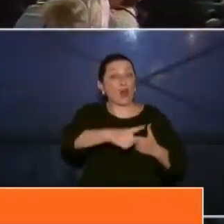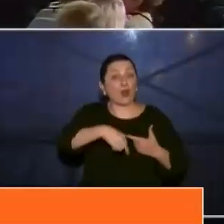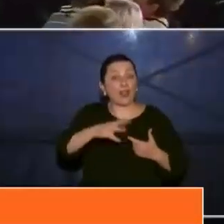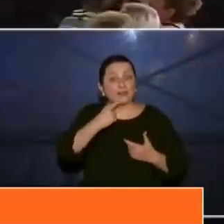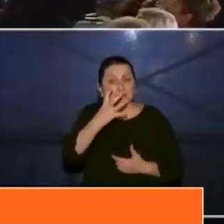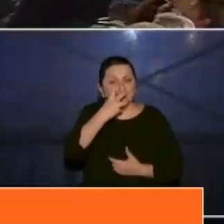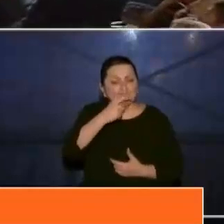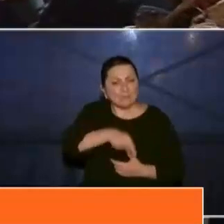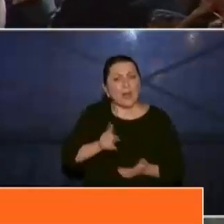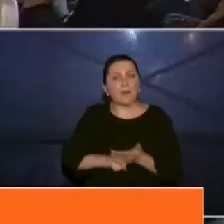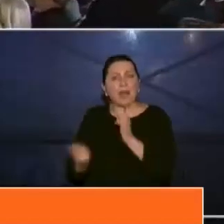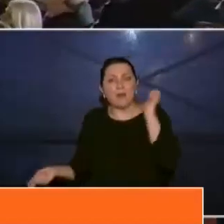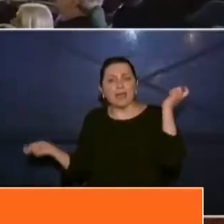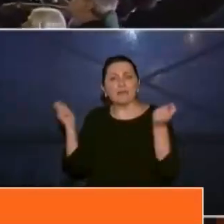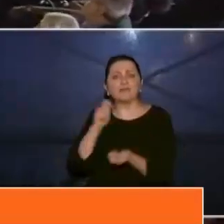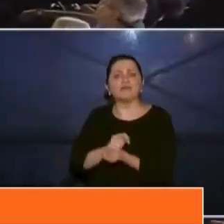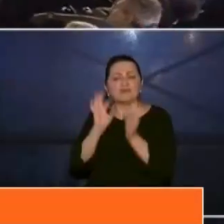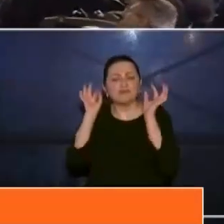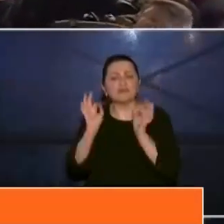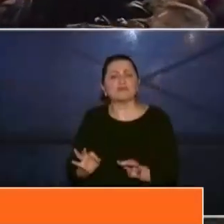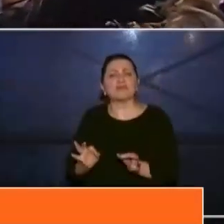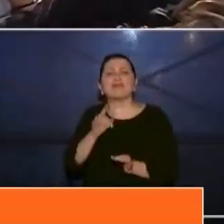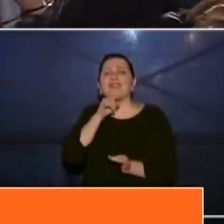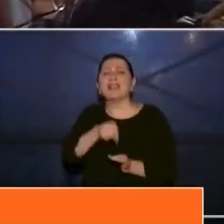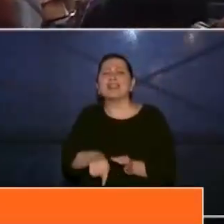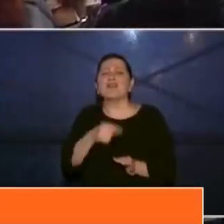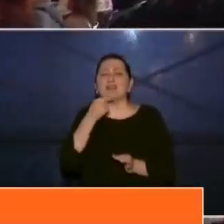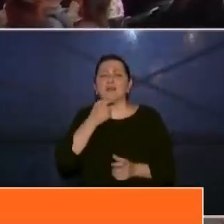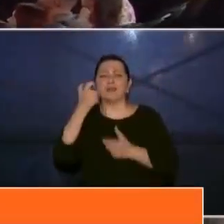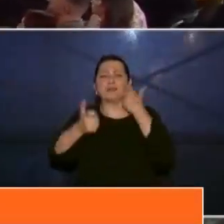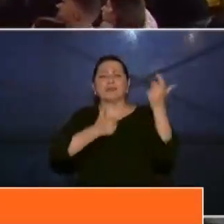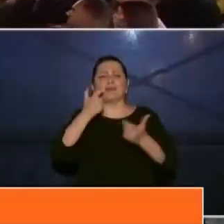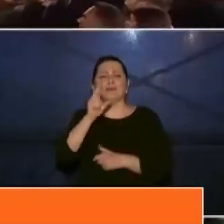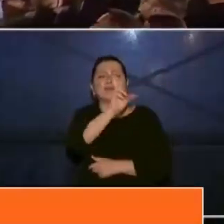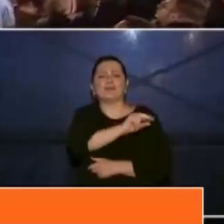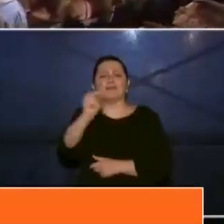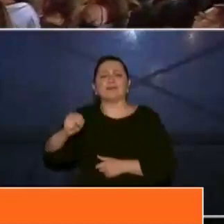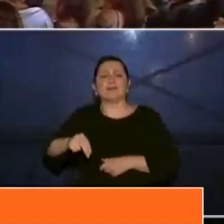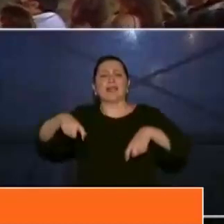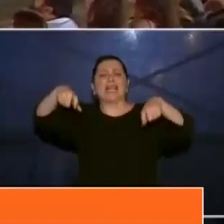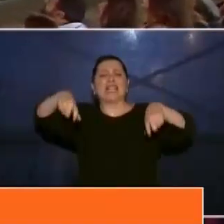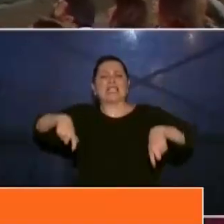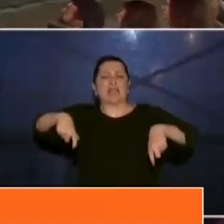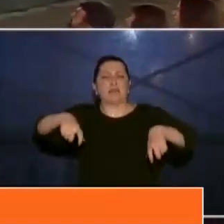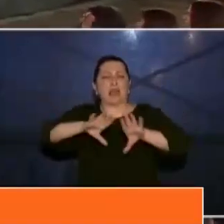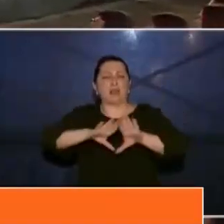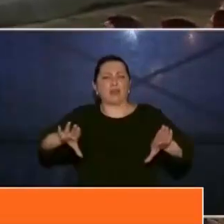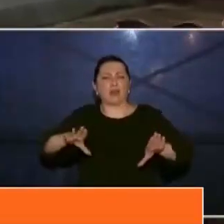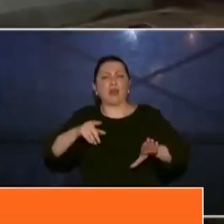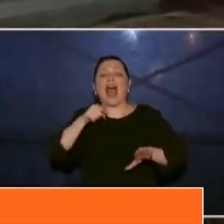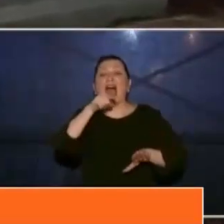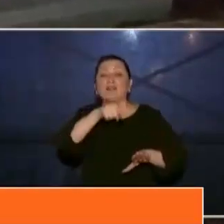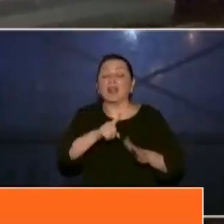μετατρέψουμε τα ανώριμα συνθήματα που μοιάζουν με τα συνθήματα των γηπέδων σε συνθήματα που πραγματικά θα τρομάζουν το